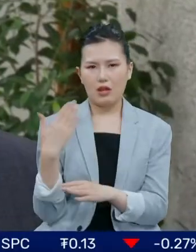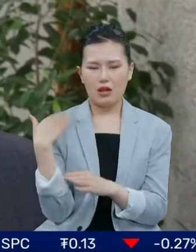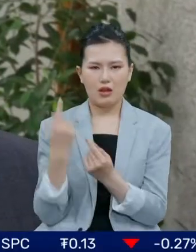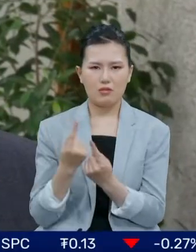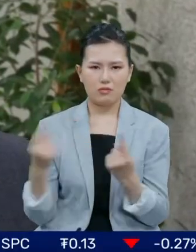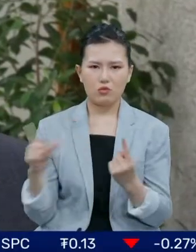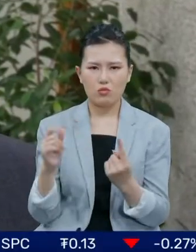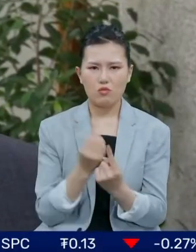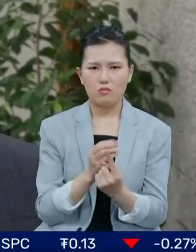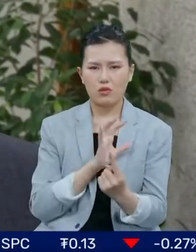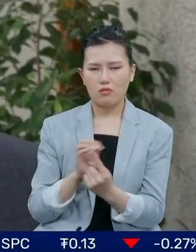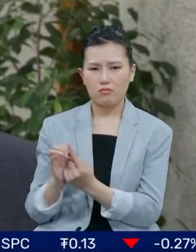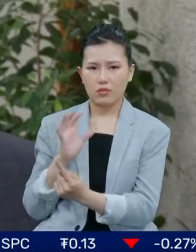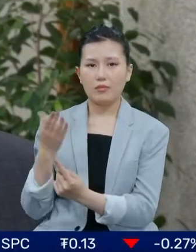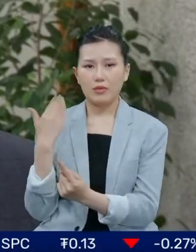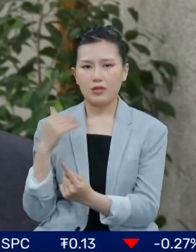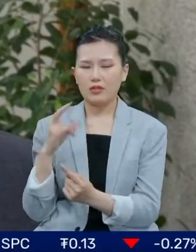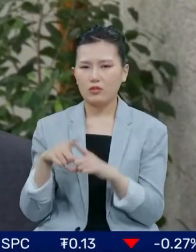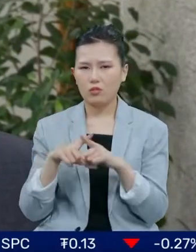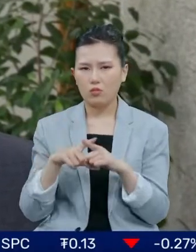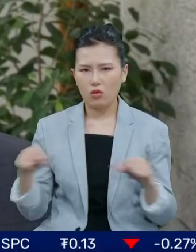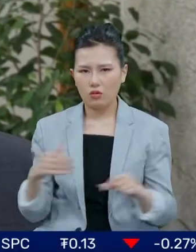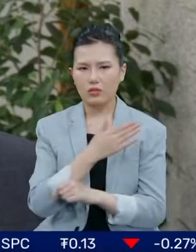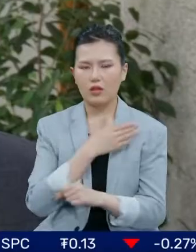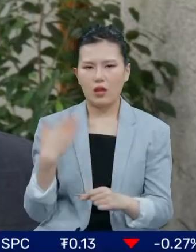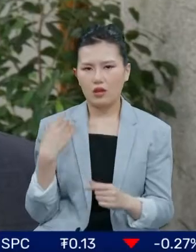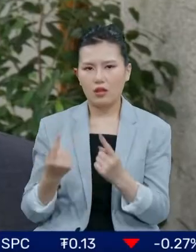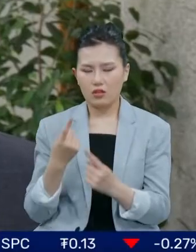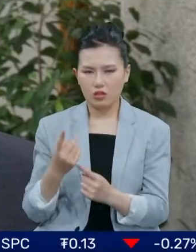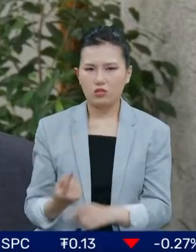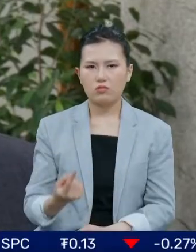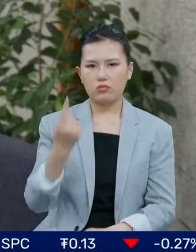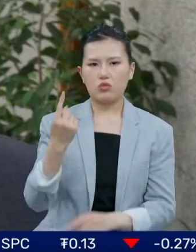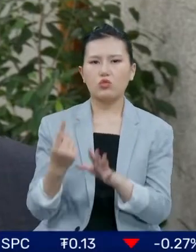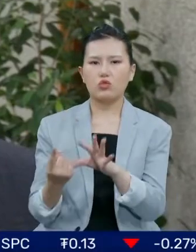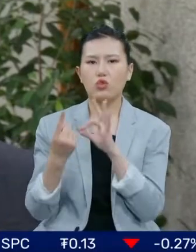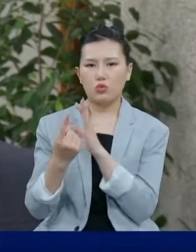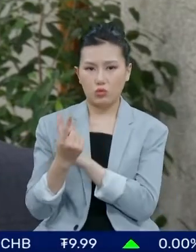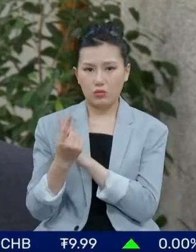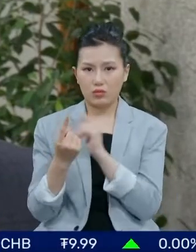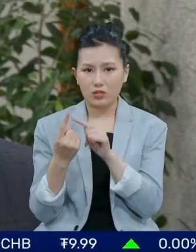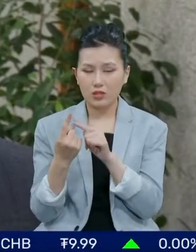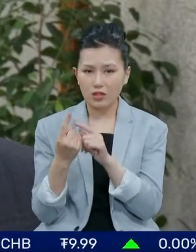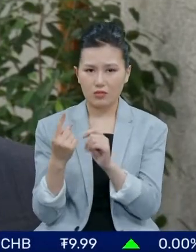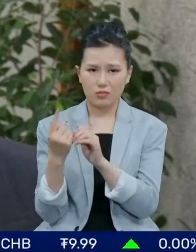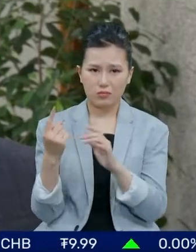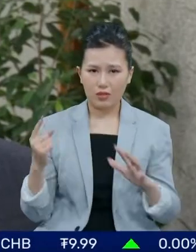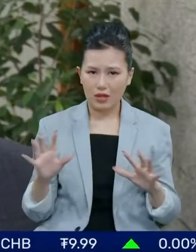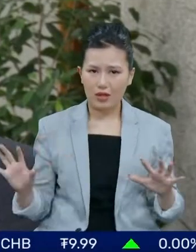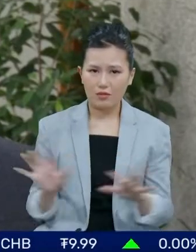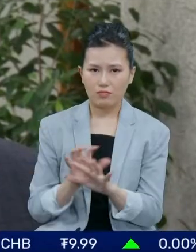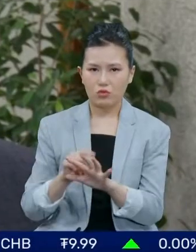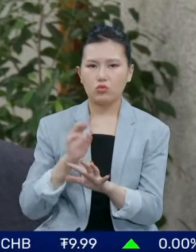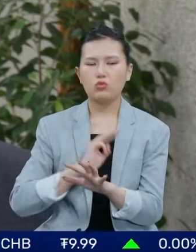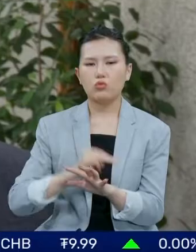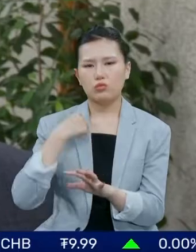А дараа одоо тэ босны дараа одоо бид нэр хүчин нэгтгэж явах тэрэл хөдөлгөөн байхгүй юу? А мэдээж одоо арслан